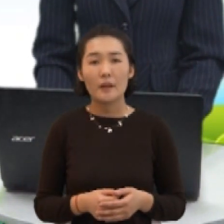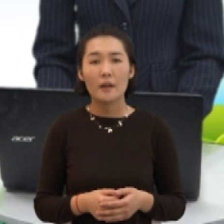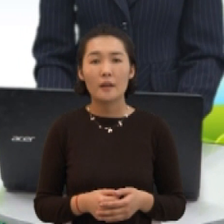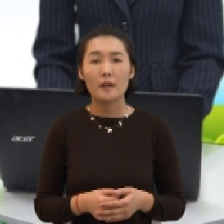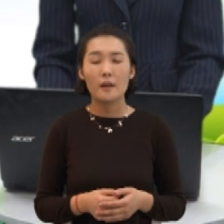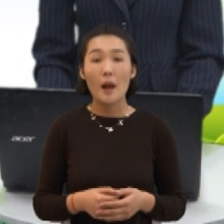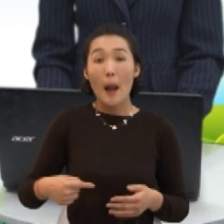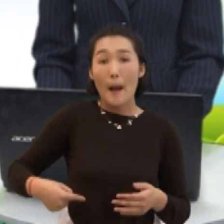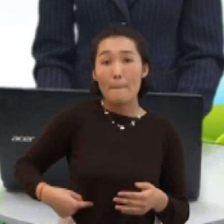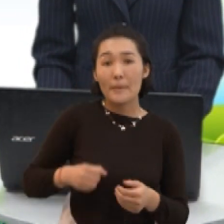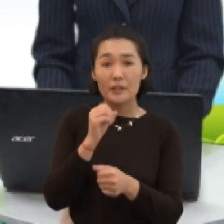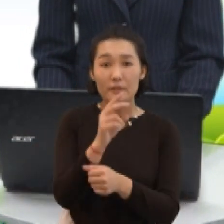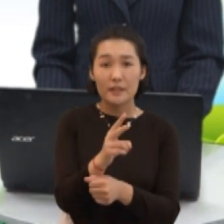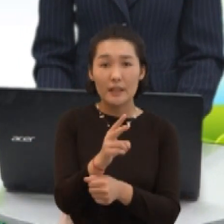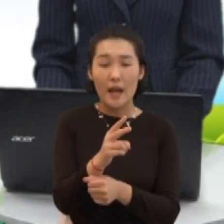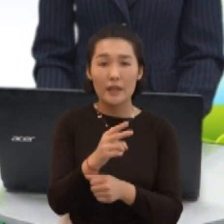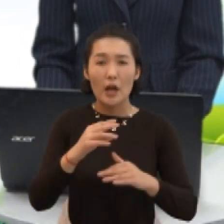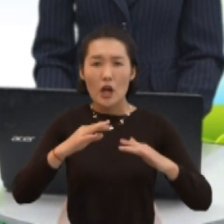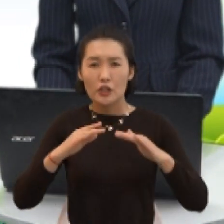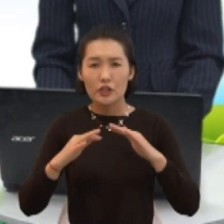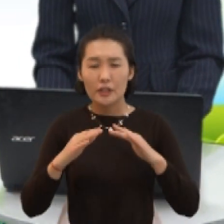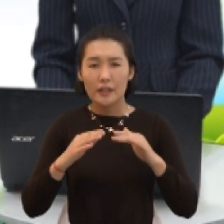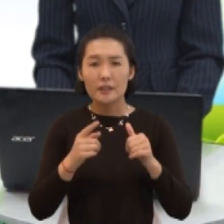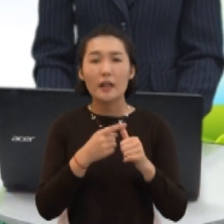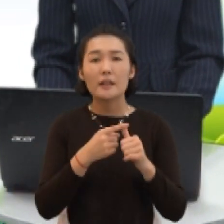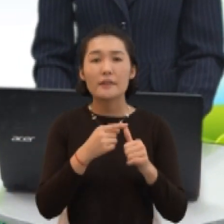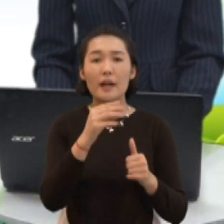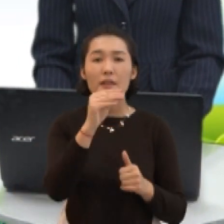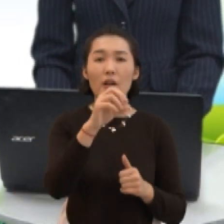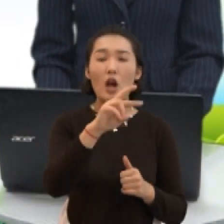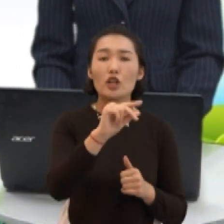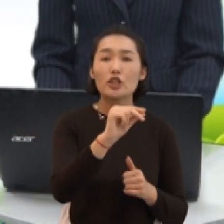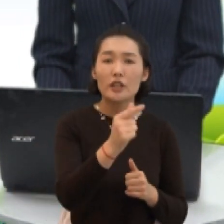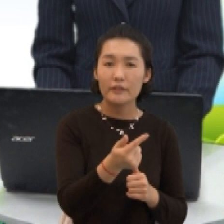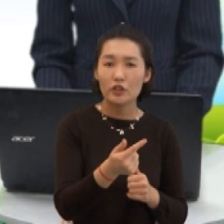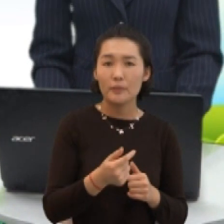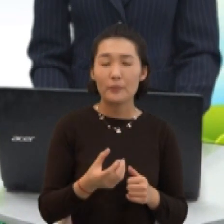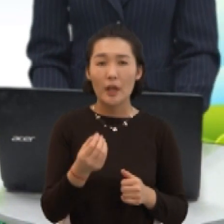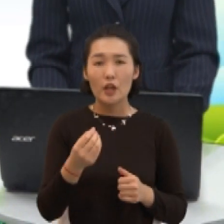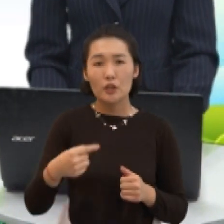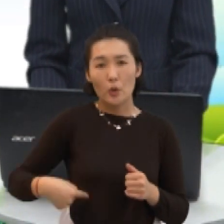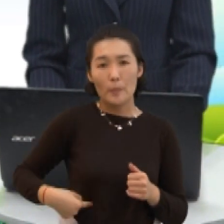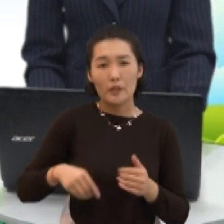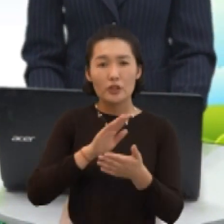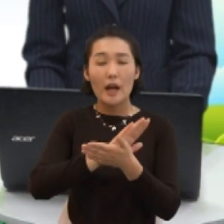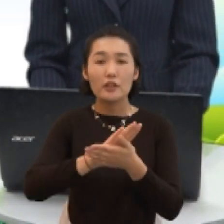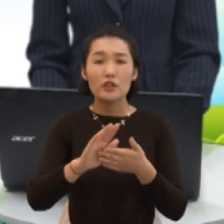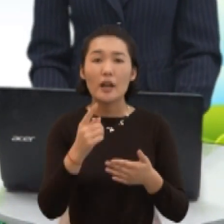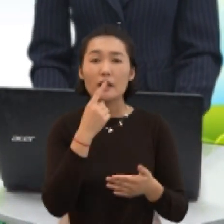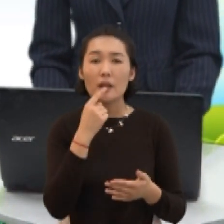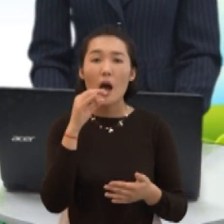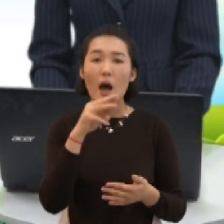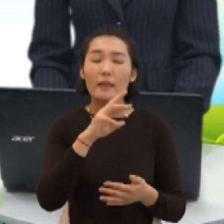под названием желчь, которая способствует пищеварению. Еще печень очищает кровь от